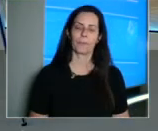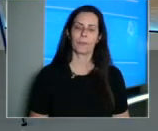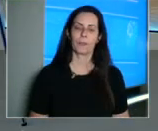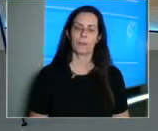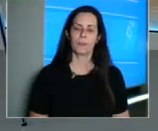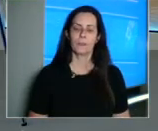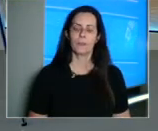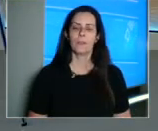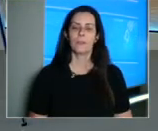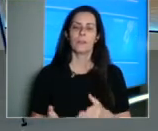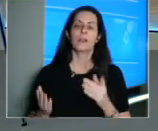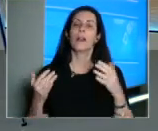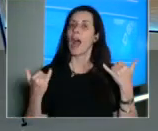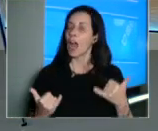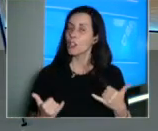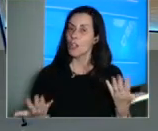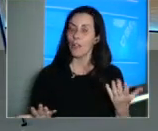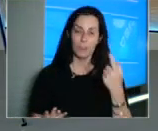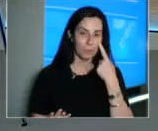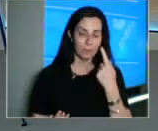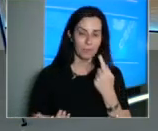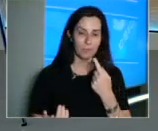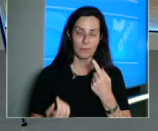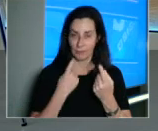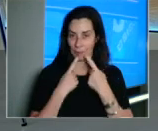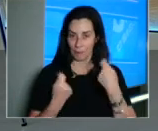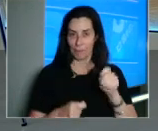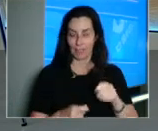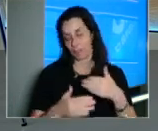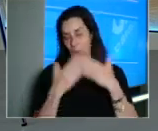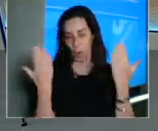זה בעניין של הקריקטורות. עכשיו בואו נדבר עם חברי כנסת על הבוקר.